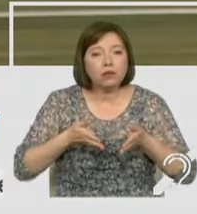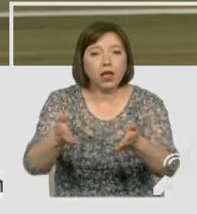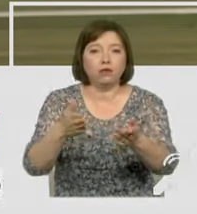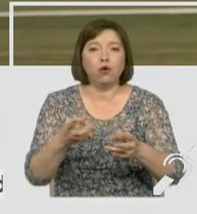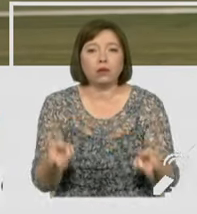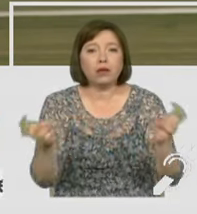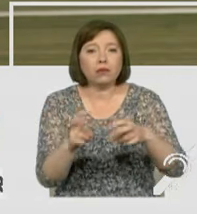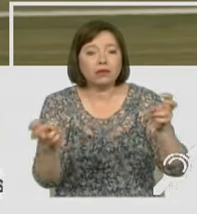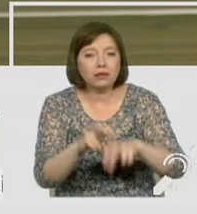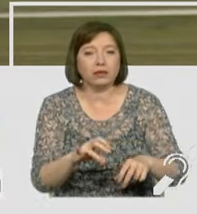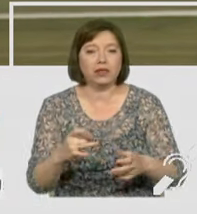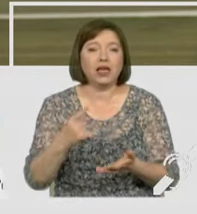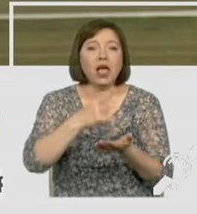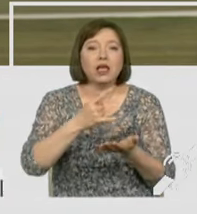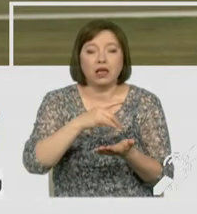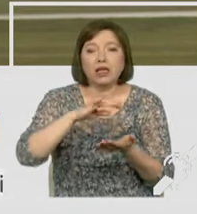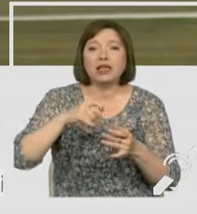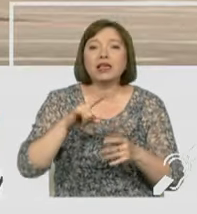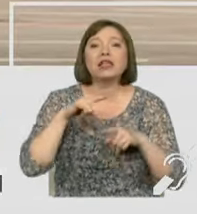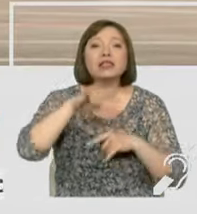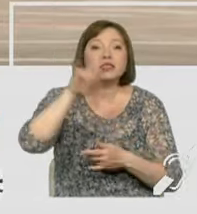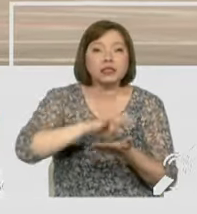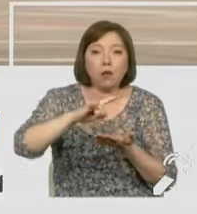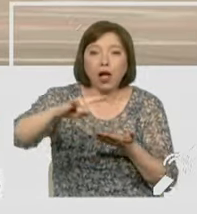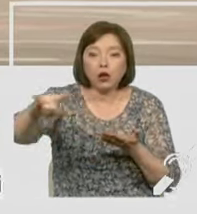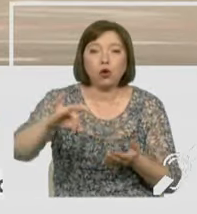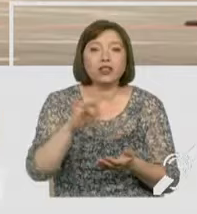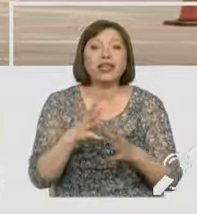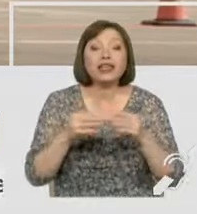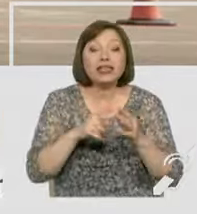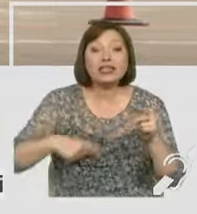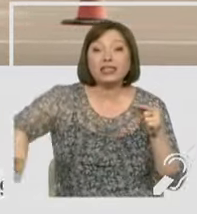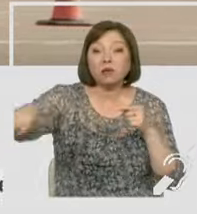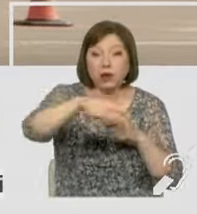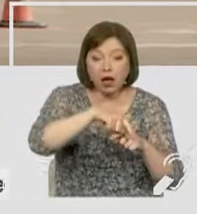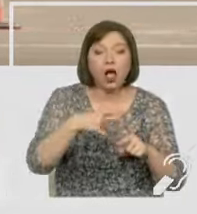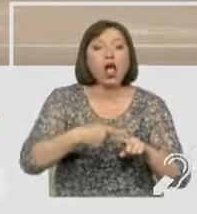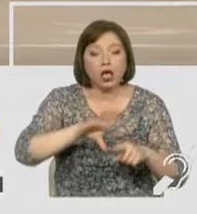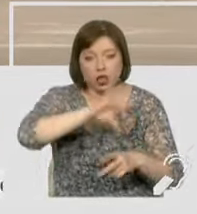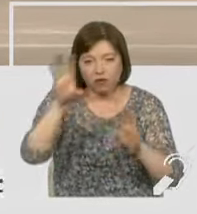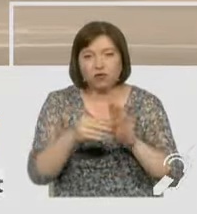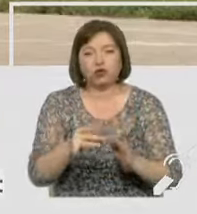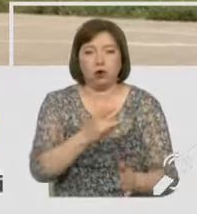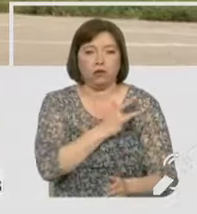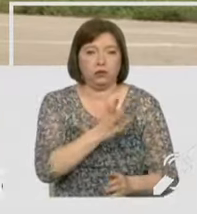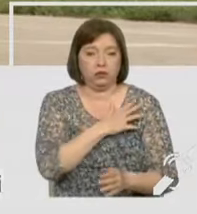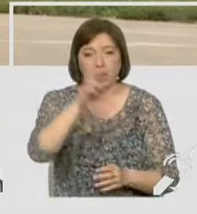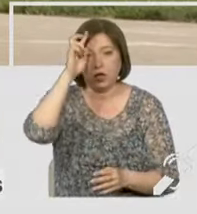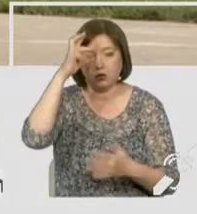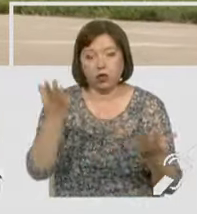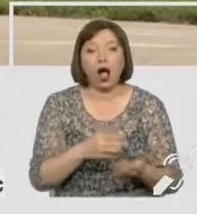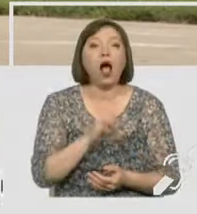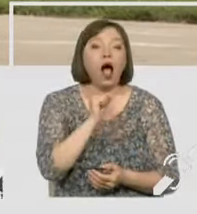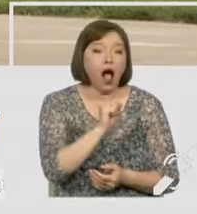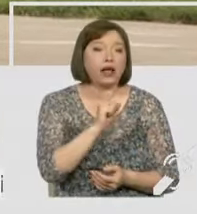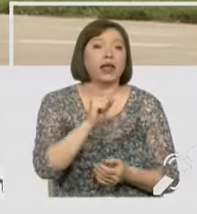de îmbarcare și de parcare a avioanelor, inclusiv terenurile pe care sunt amplasate, trec în proprietatea statului. Agenția